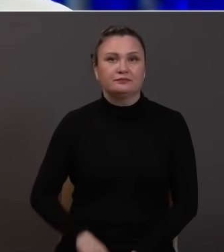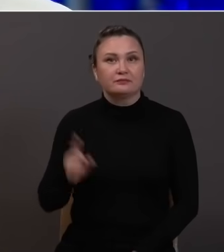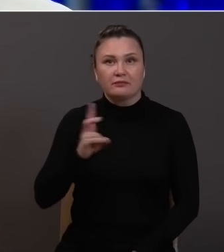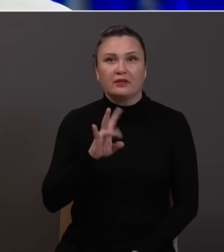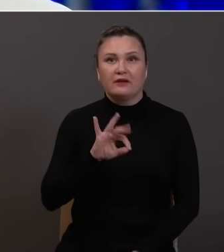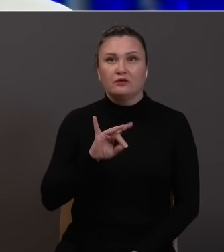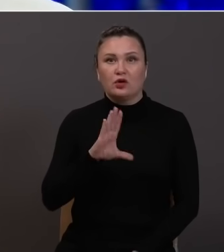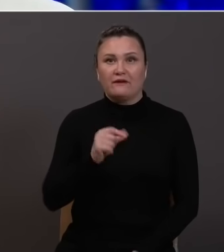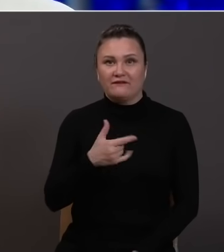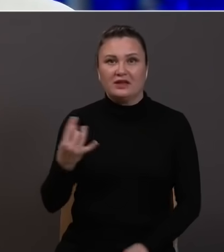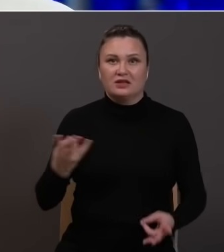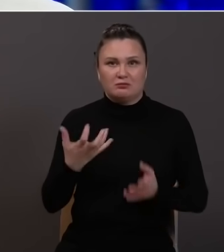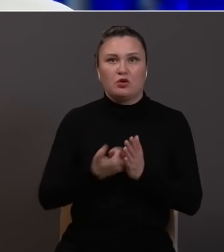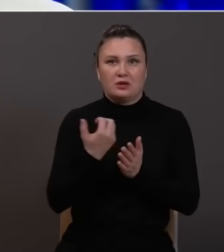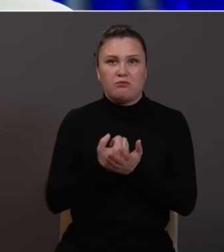можно попробовать зайти в ресторан,